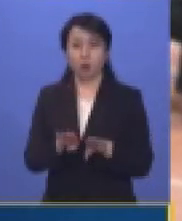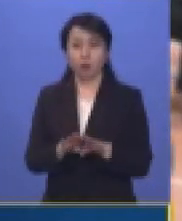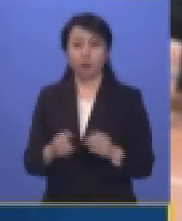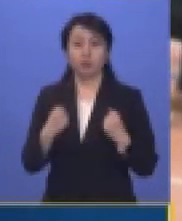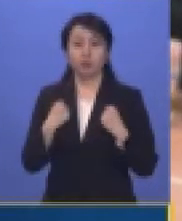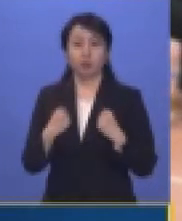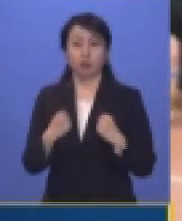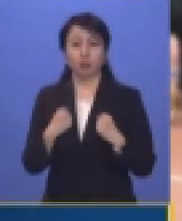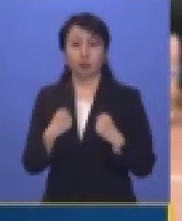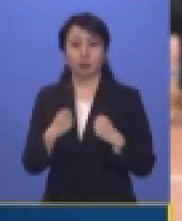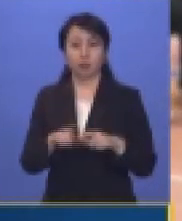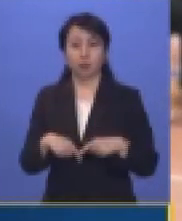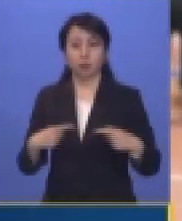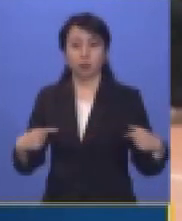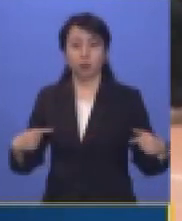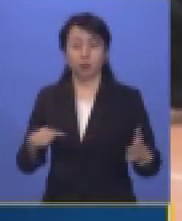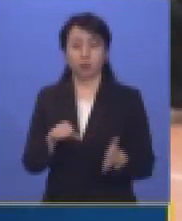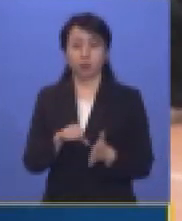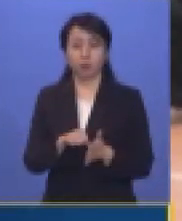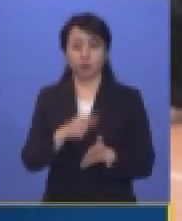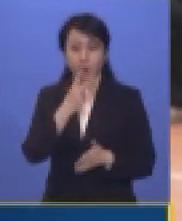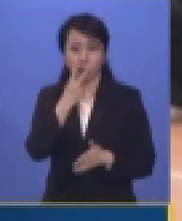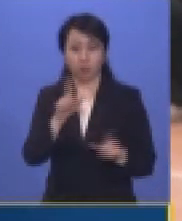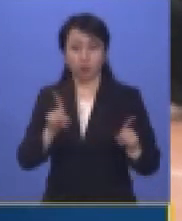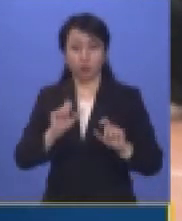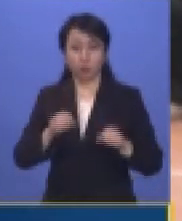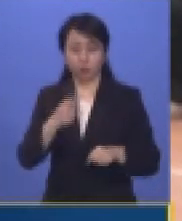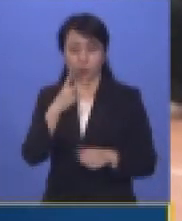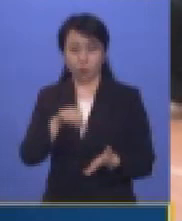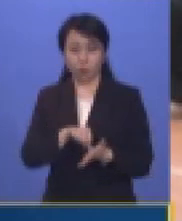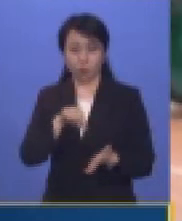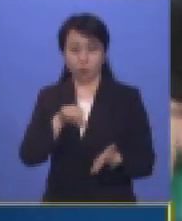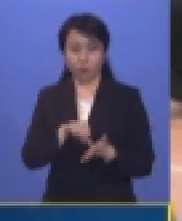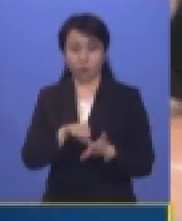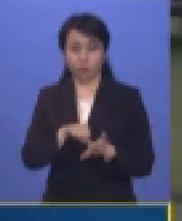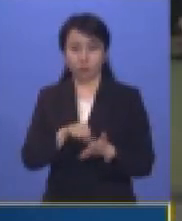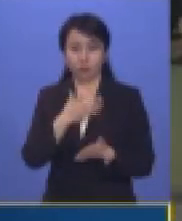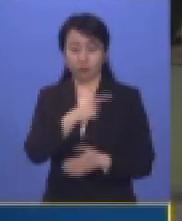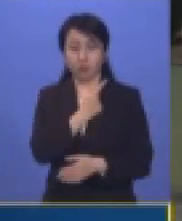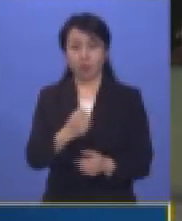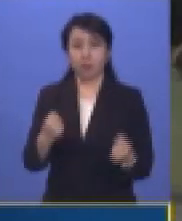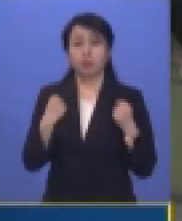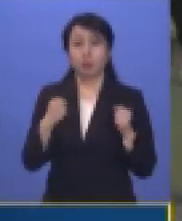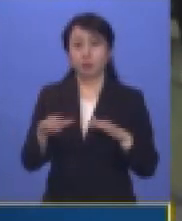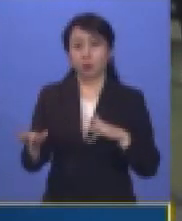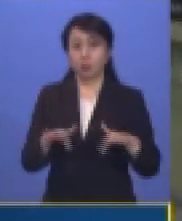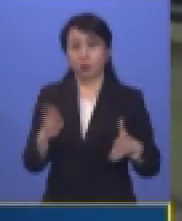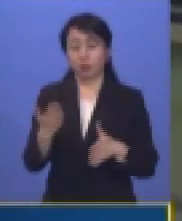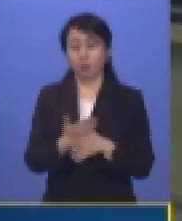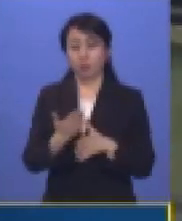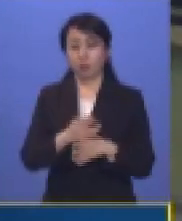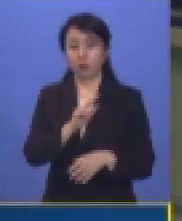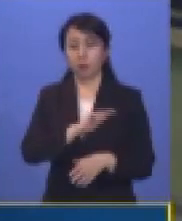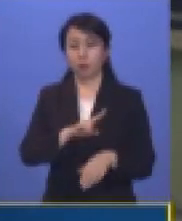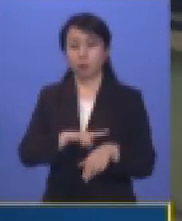спортсменов, но и другим начинающим, любителям показывают, что можно проявлять себя, участвовать правильно, пробовать свои силы. Спортивные мероприятия помогают